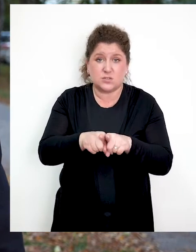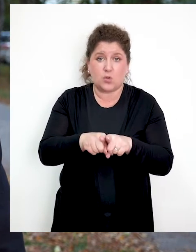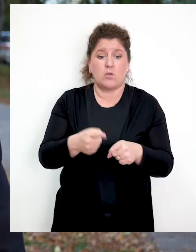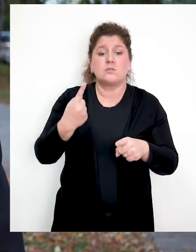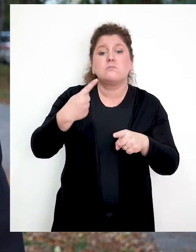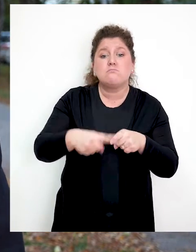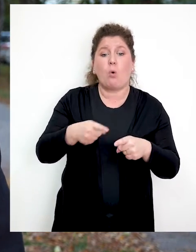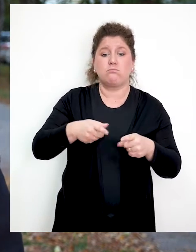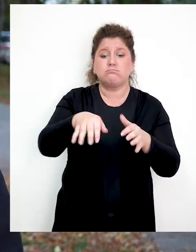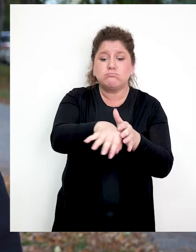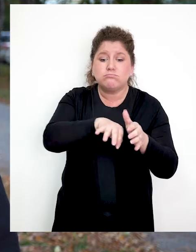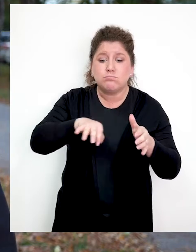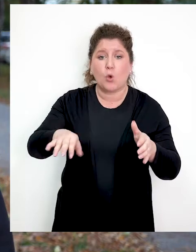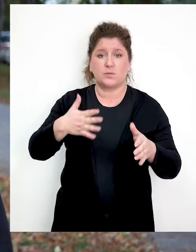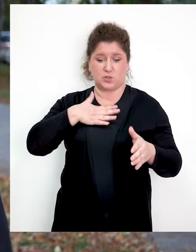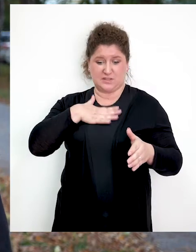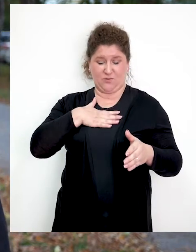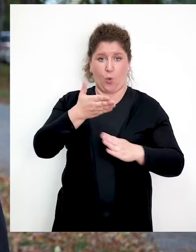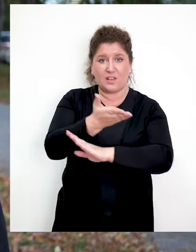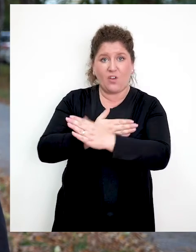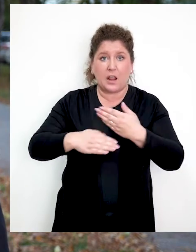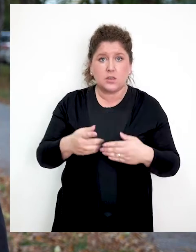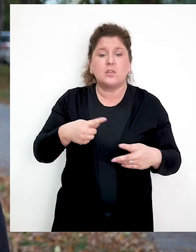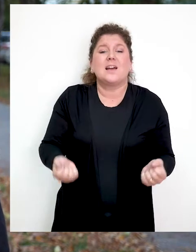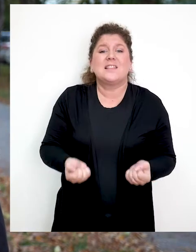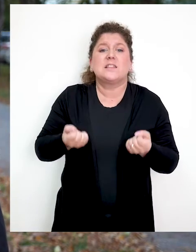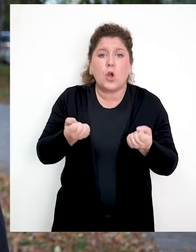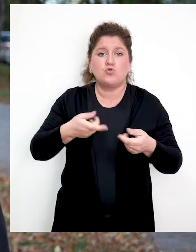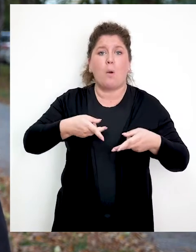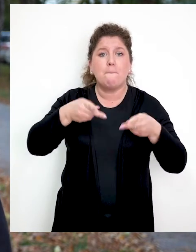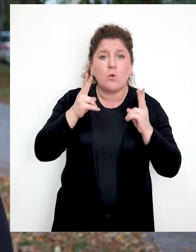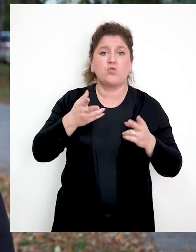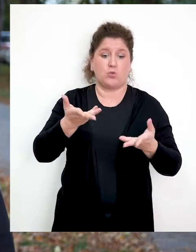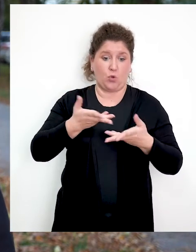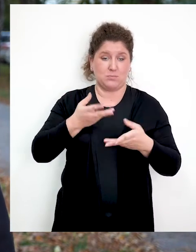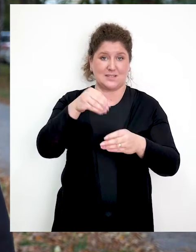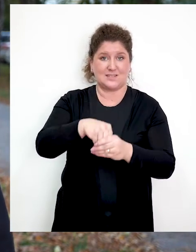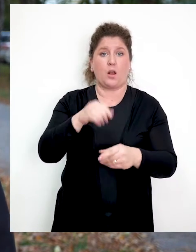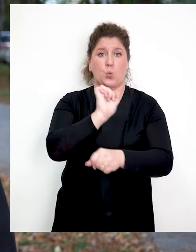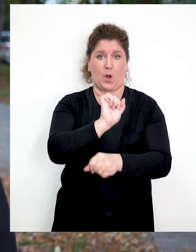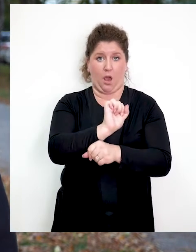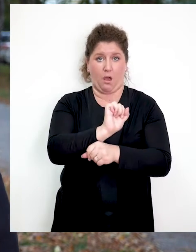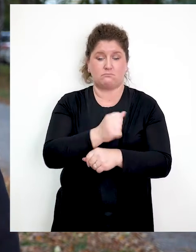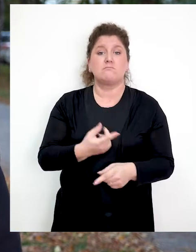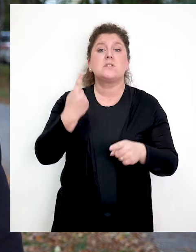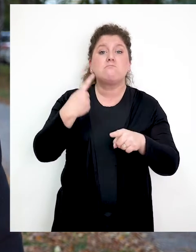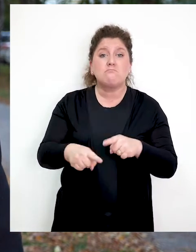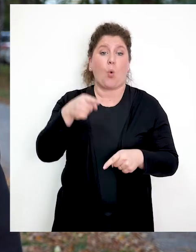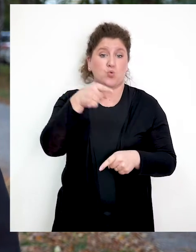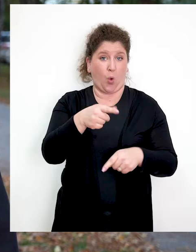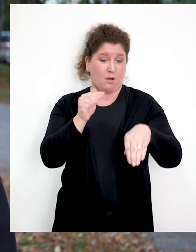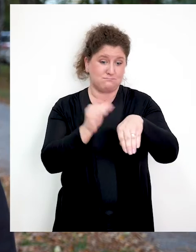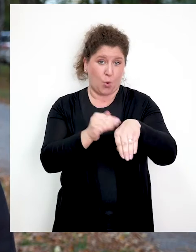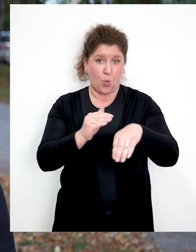upravo karakteristika svog invaliditeta vrlo teško mogu dobiti i stan u najam. I zato